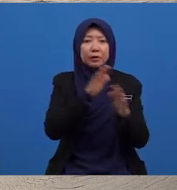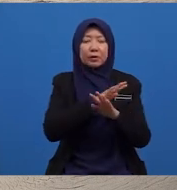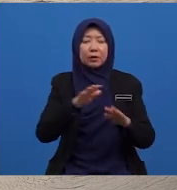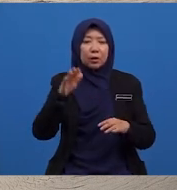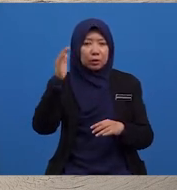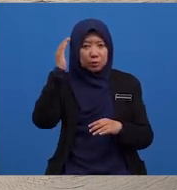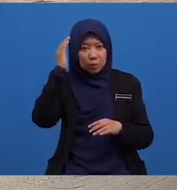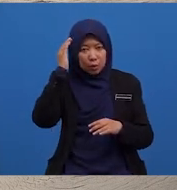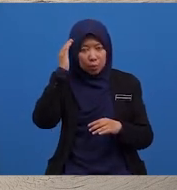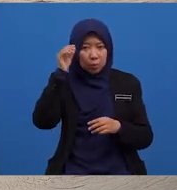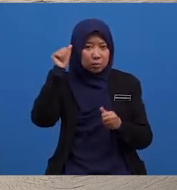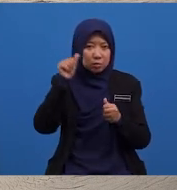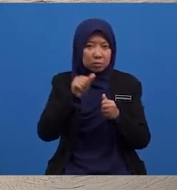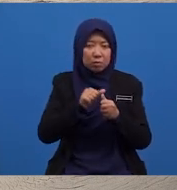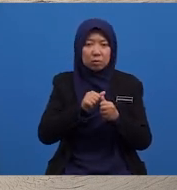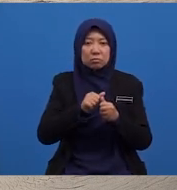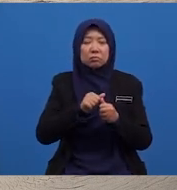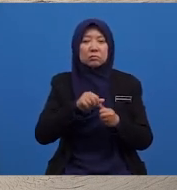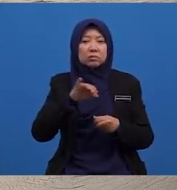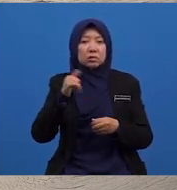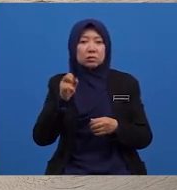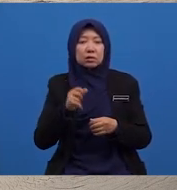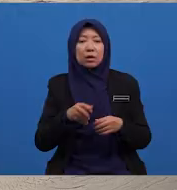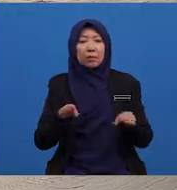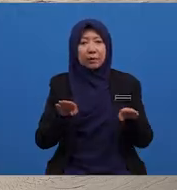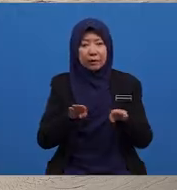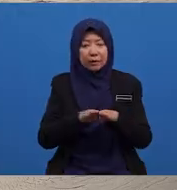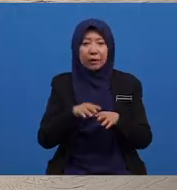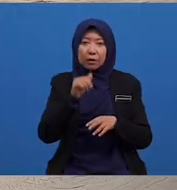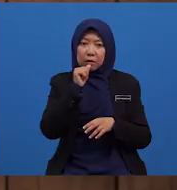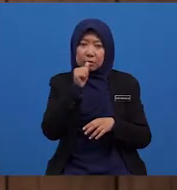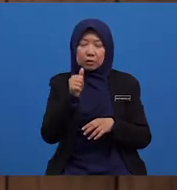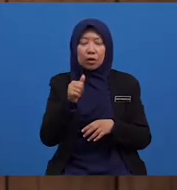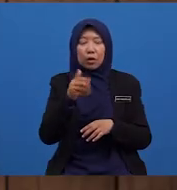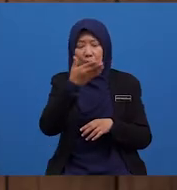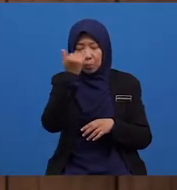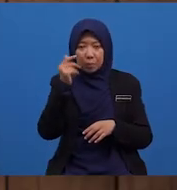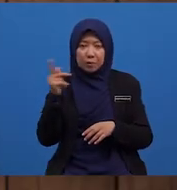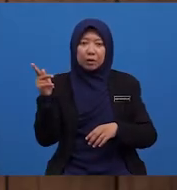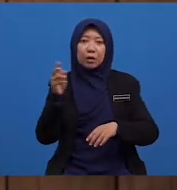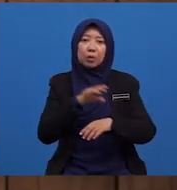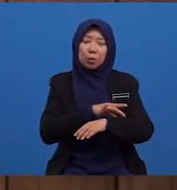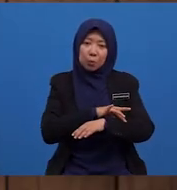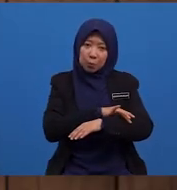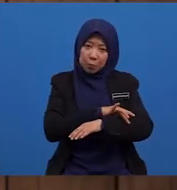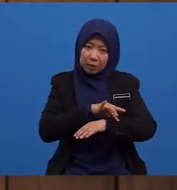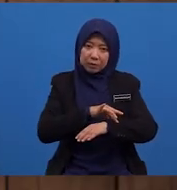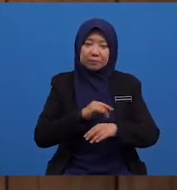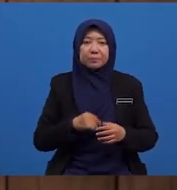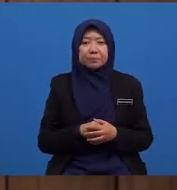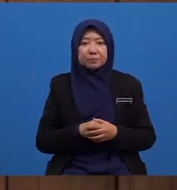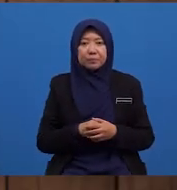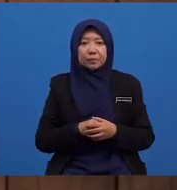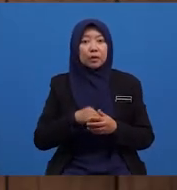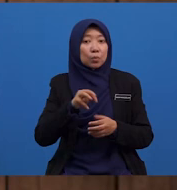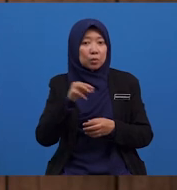tahu mengenang jasa bagaikan kacang lupakan kulit." Demikianlah murid-murid, kita harus